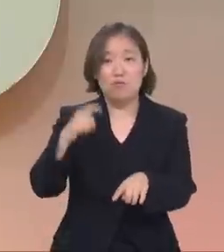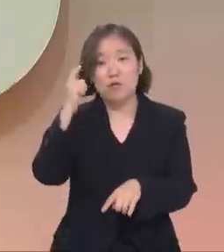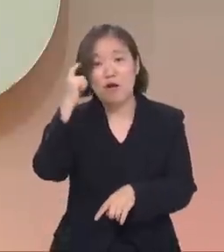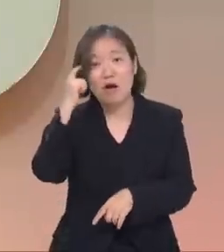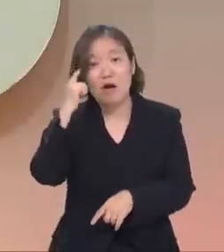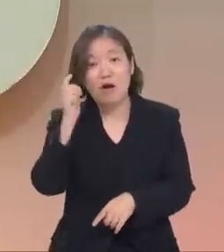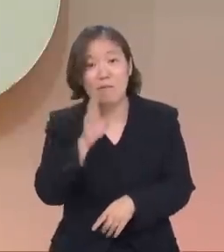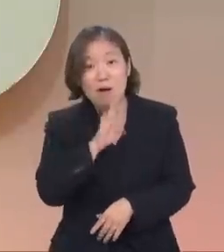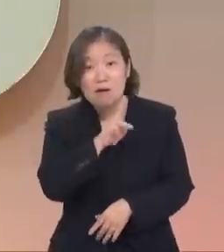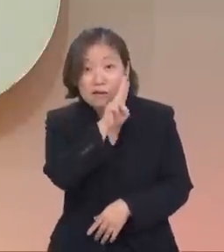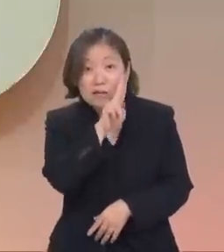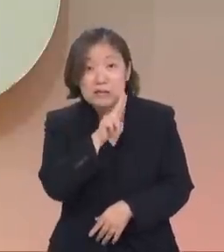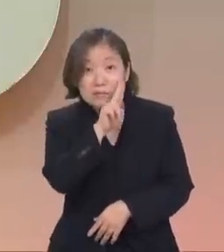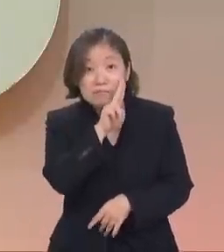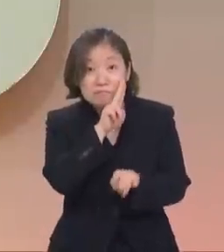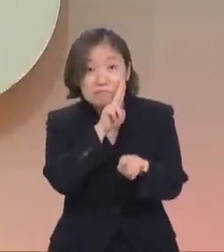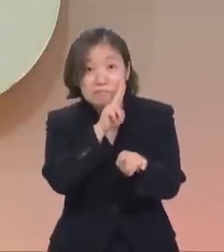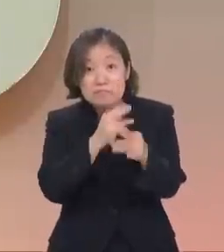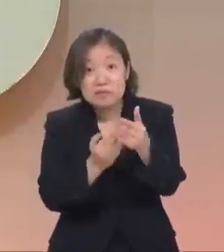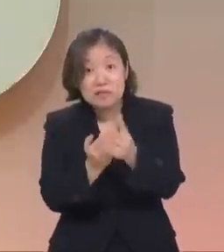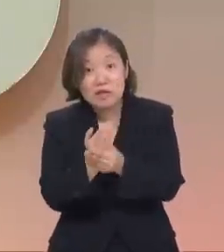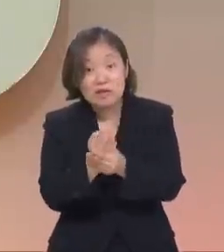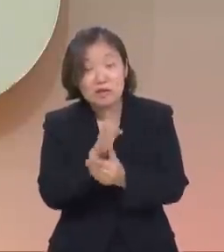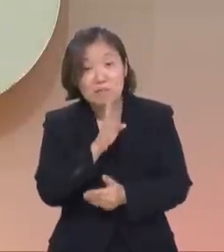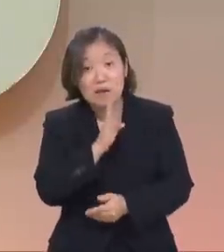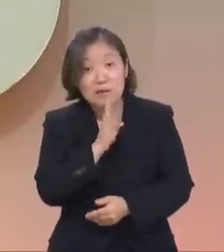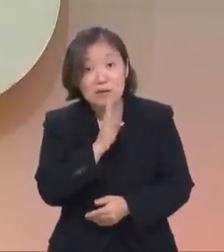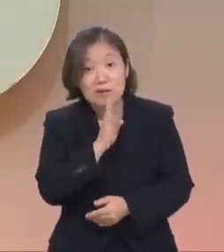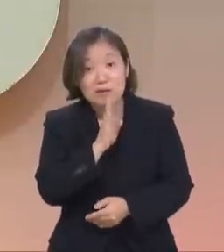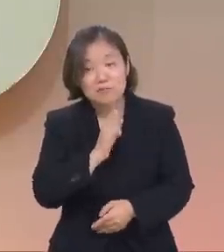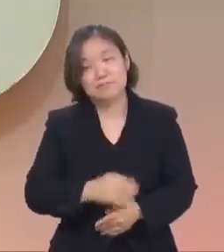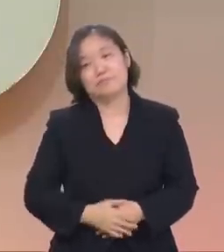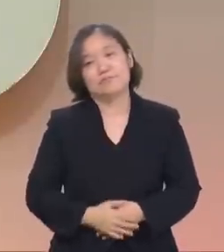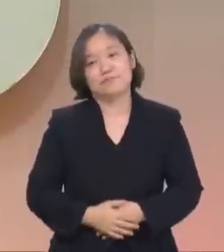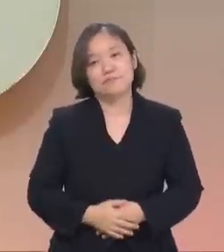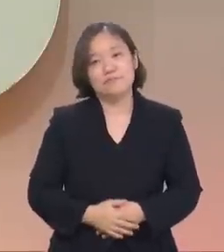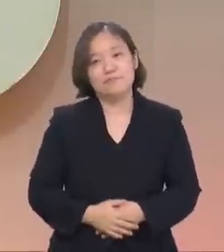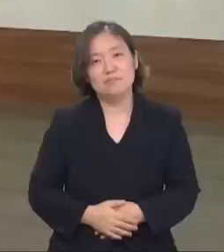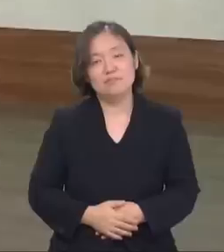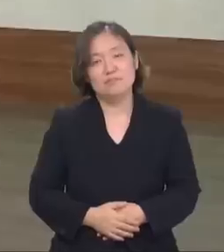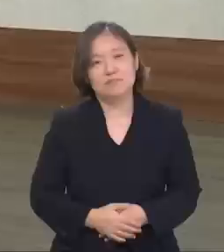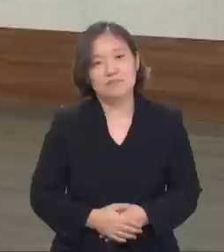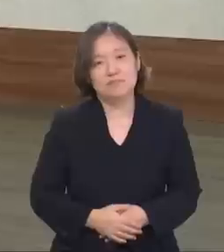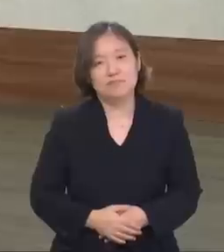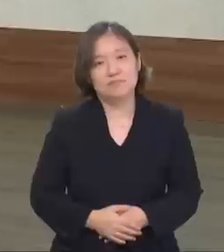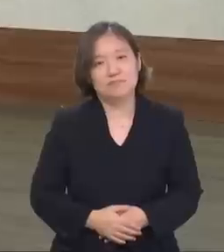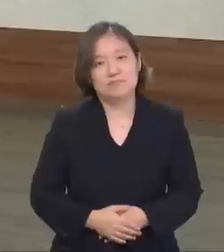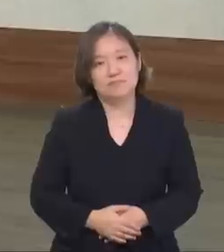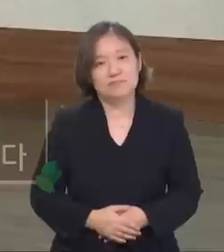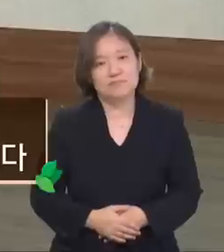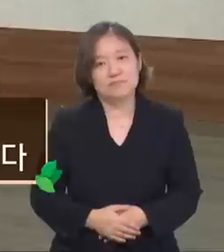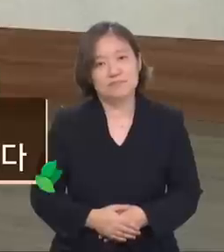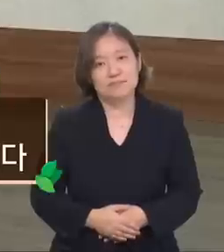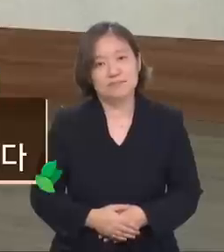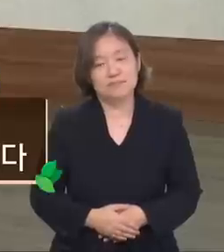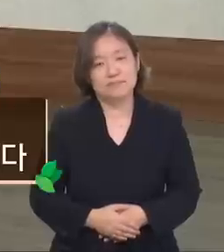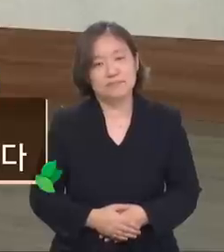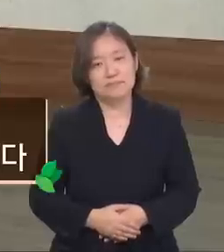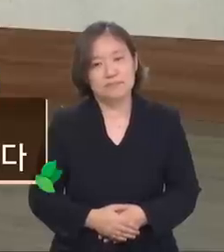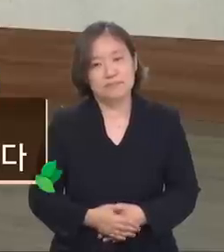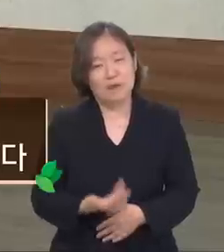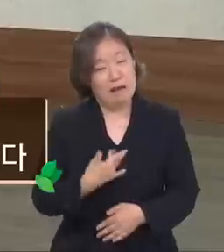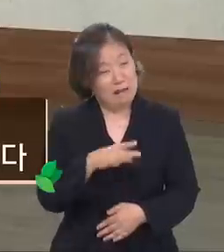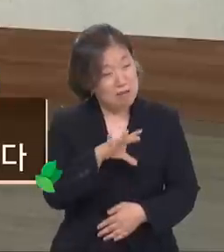이런 의심이나 의혹이 생길 수도 있죠 그래서 제가 앞에 서두에 말씀드렸잖아요